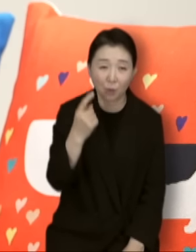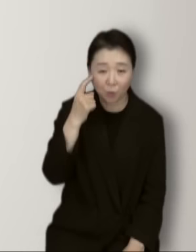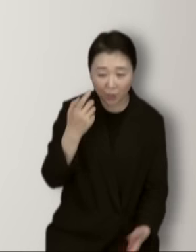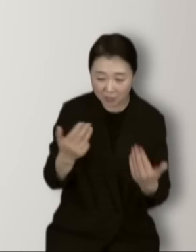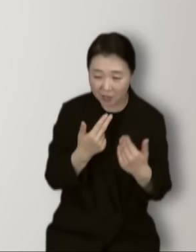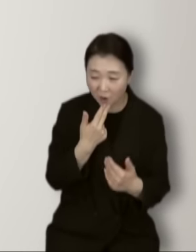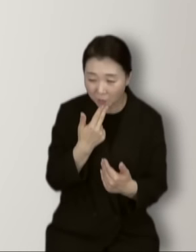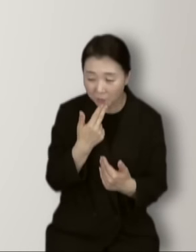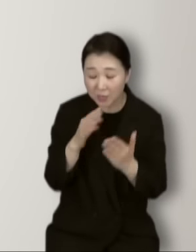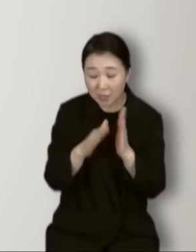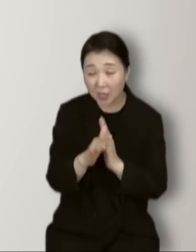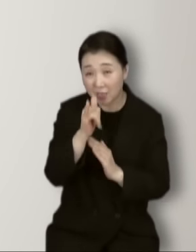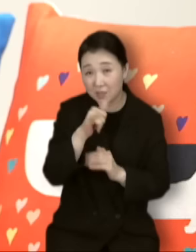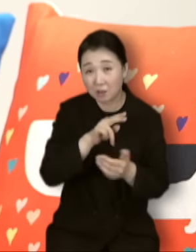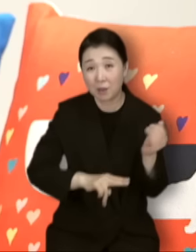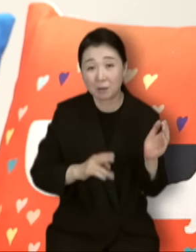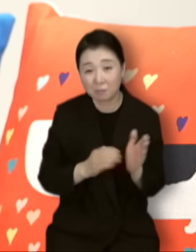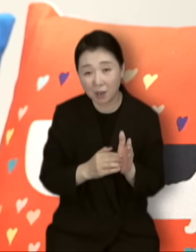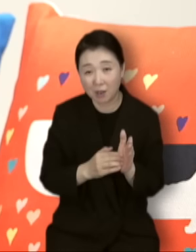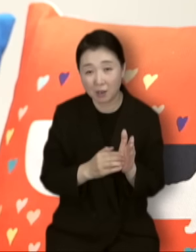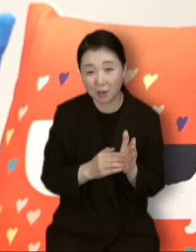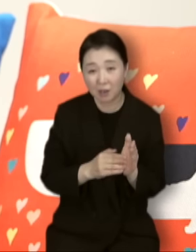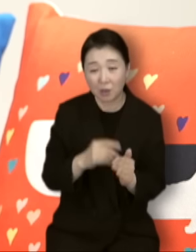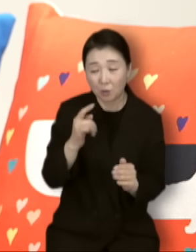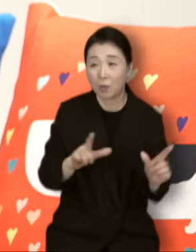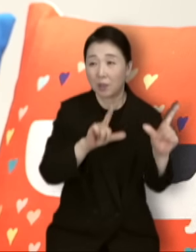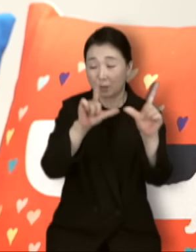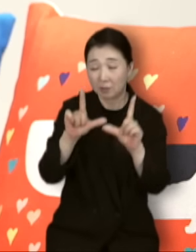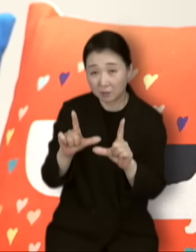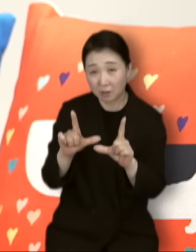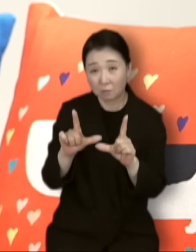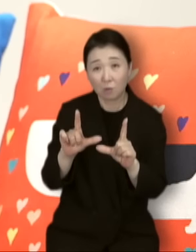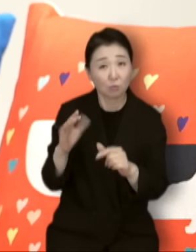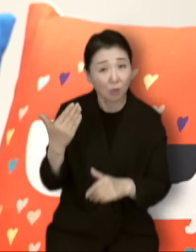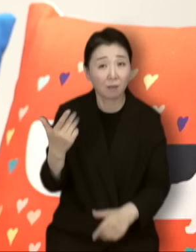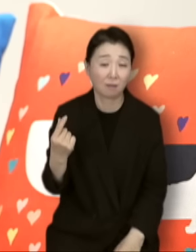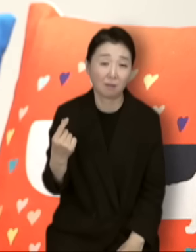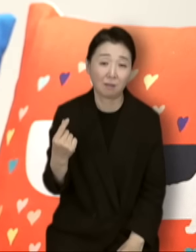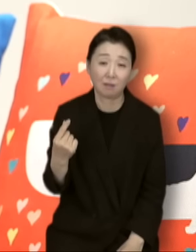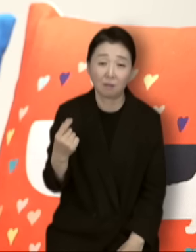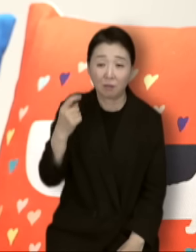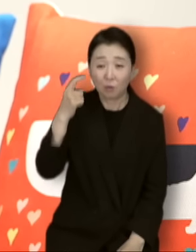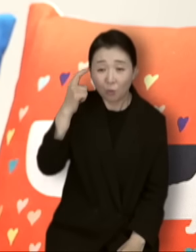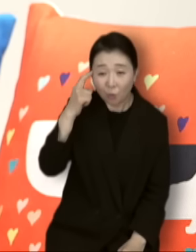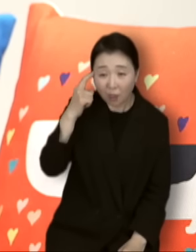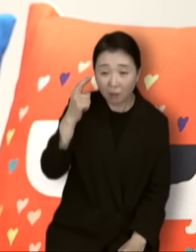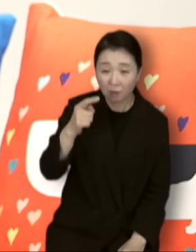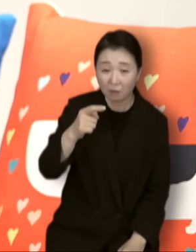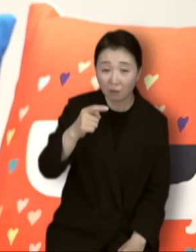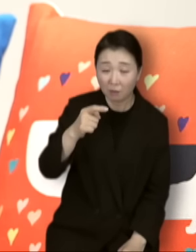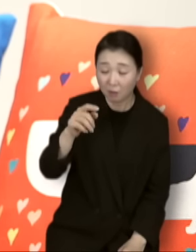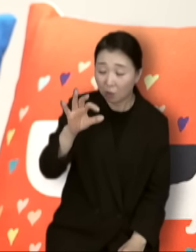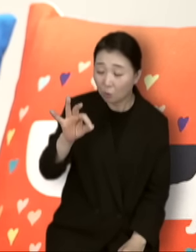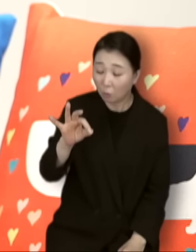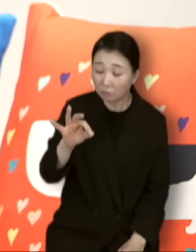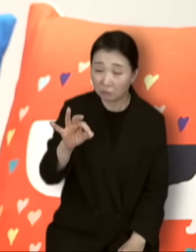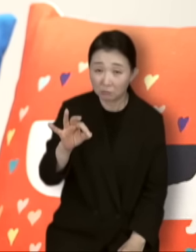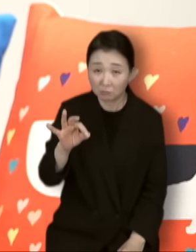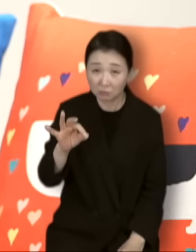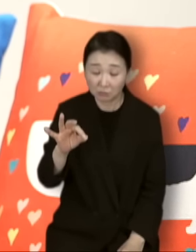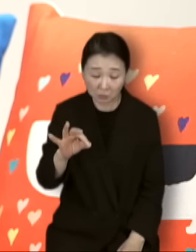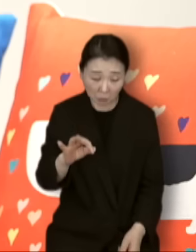해요 그냥 일이 없으면 그 있는 거 팔아서음 살면 되는 네이 한정된 재정에서